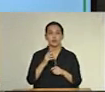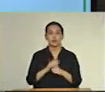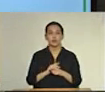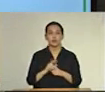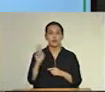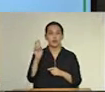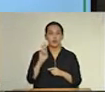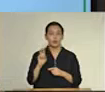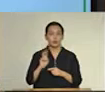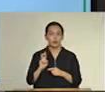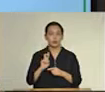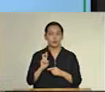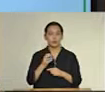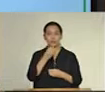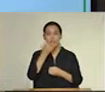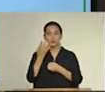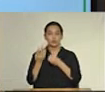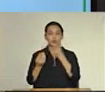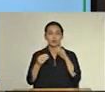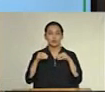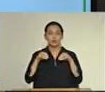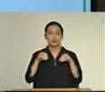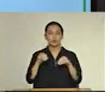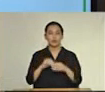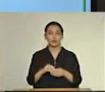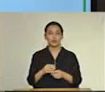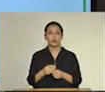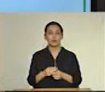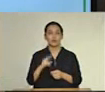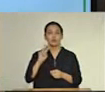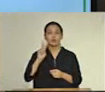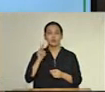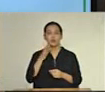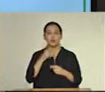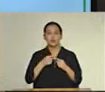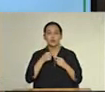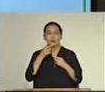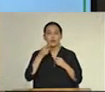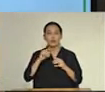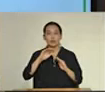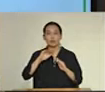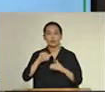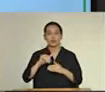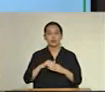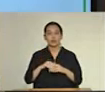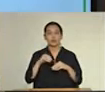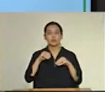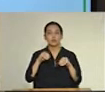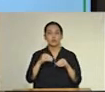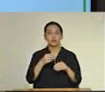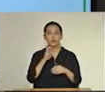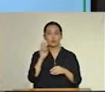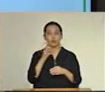gullar solingan. Va ma'lum bir vaqtdan keyin, 2 soatlar o'tgandan keyin o'sha solingan oq